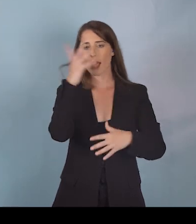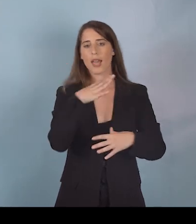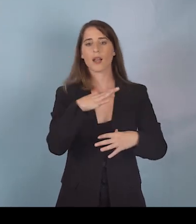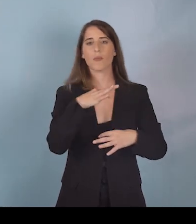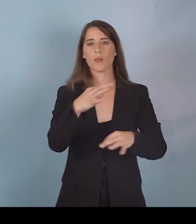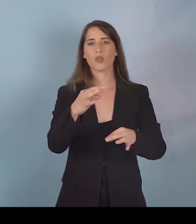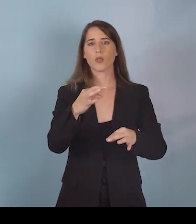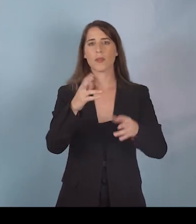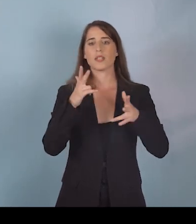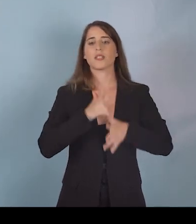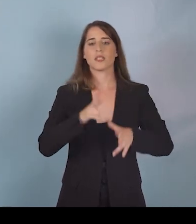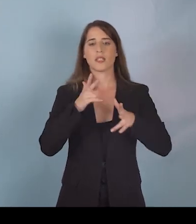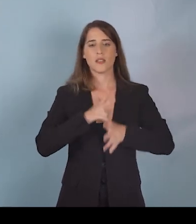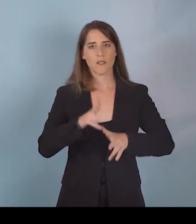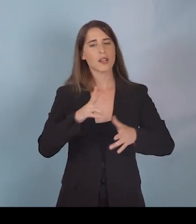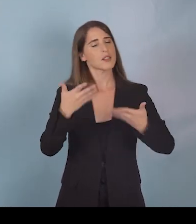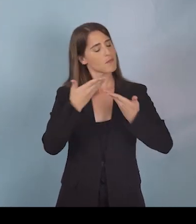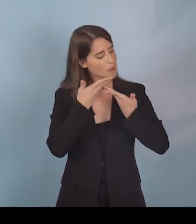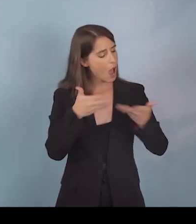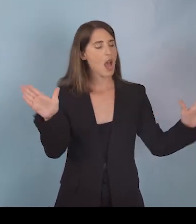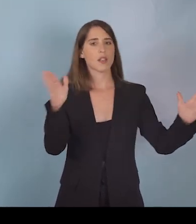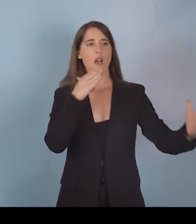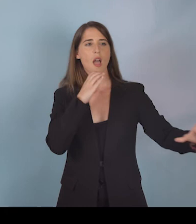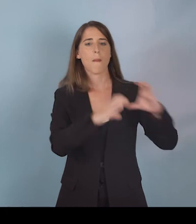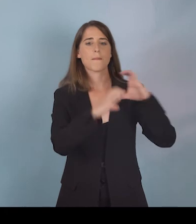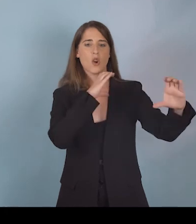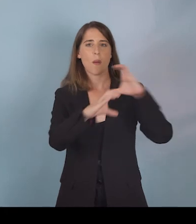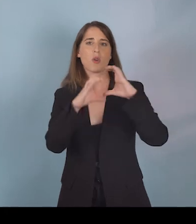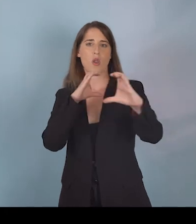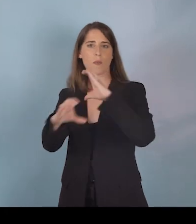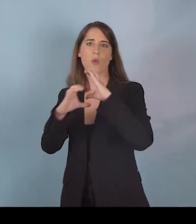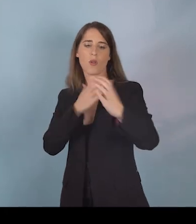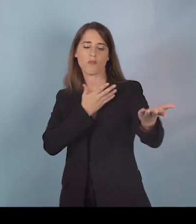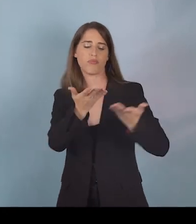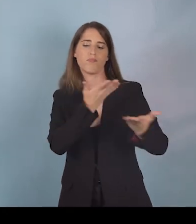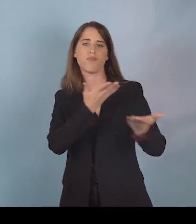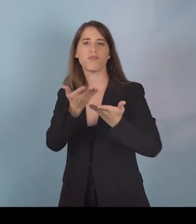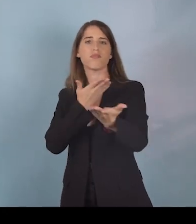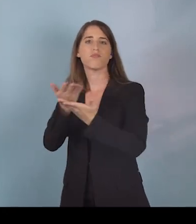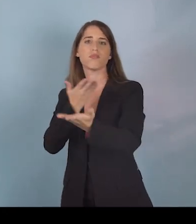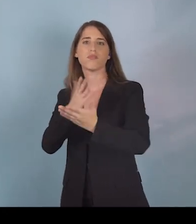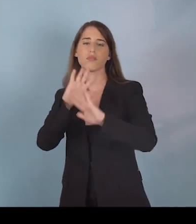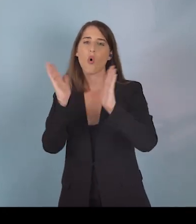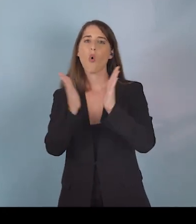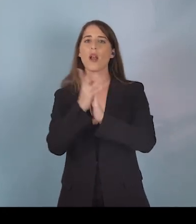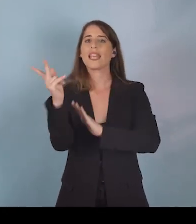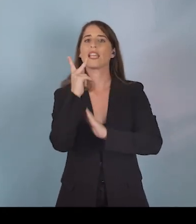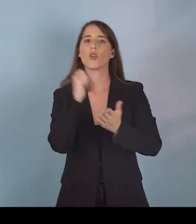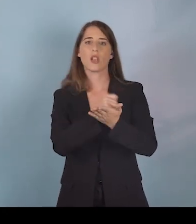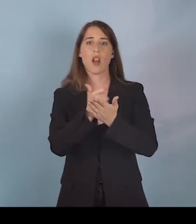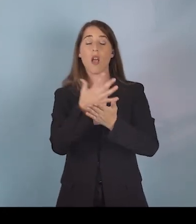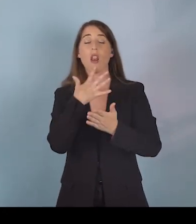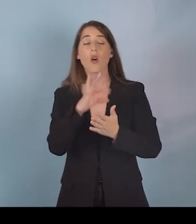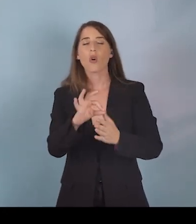έναν ψυχολόγο αρκεί. Χαίρομαι ιδιαίτερα που οι εκπρόσωποι της κυβέρνησης έχουν ανοίξει